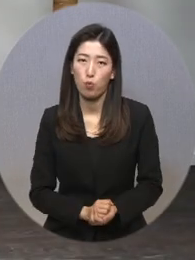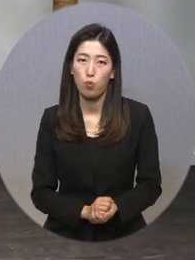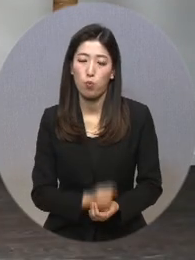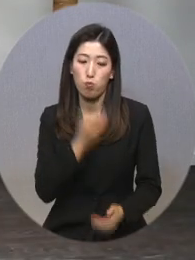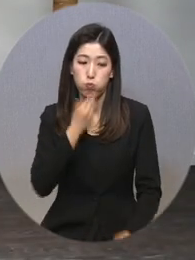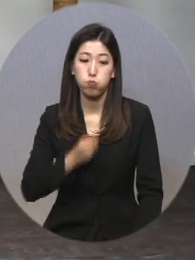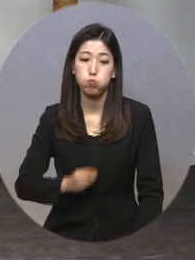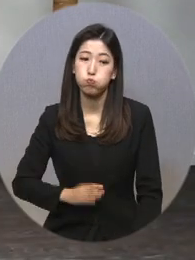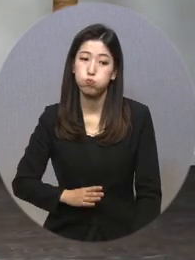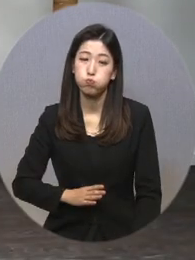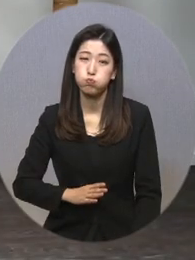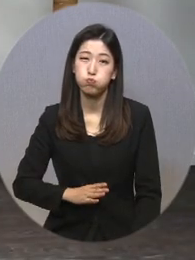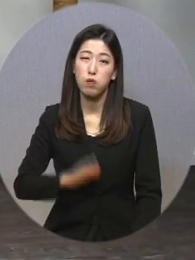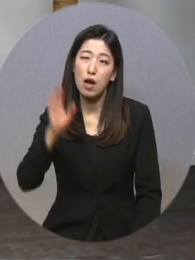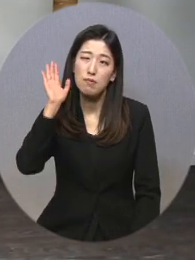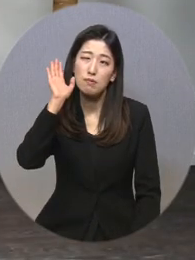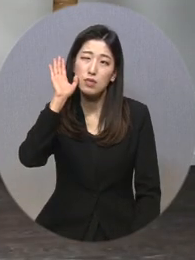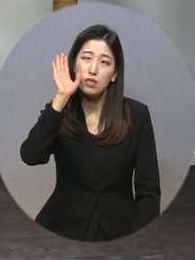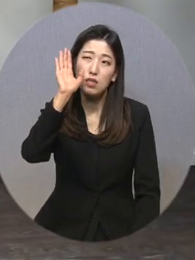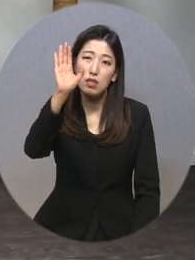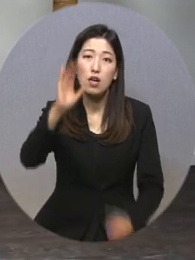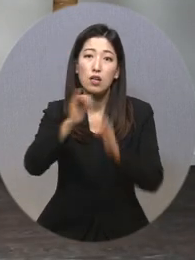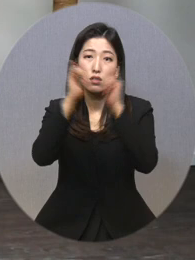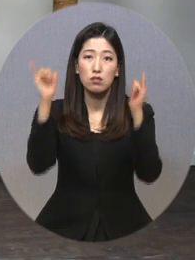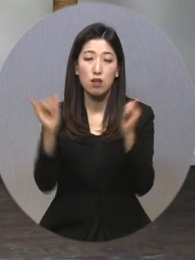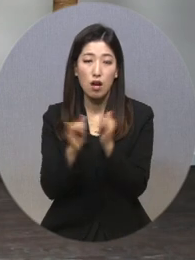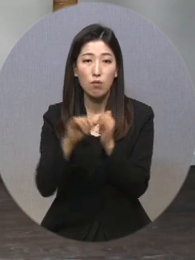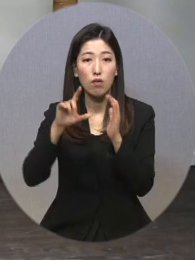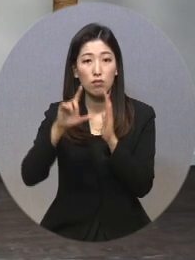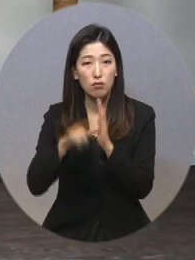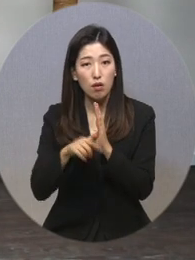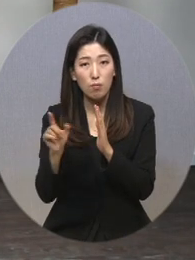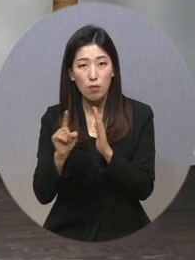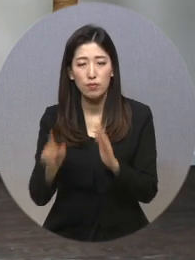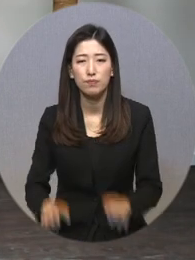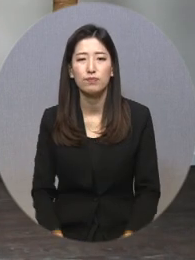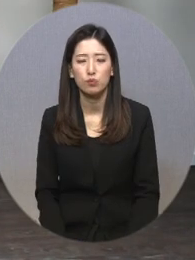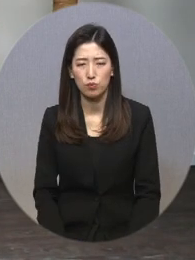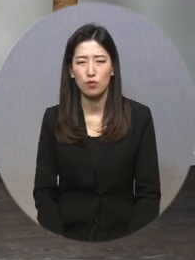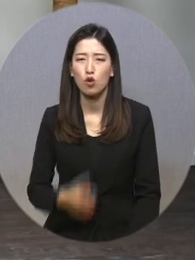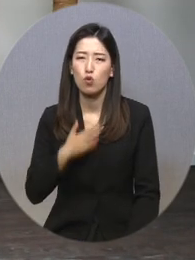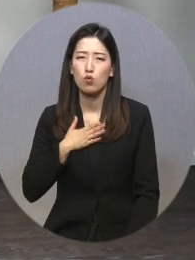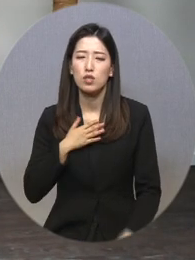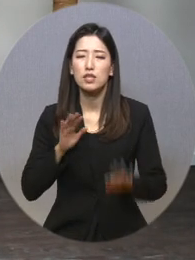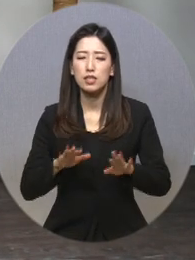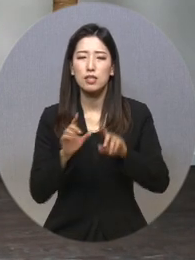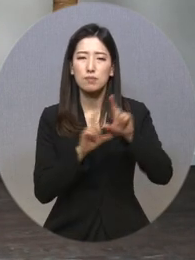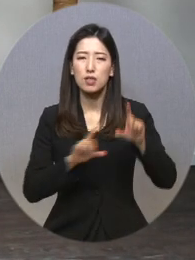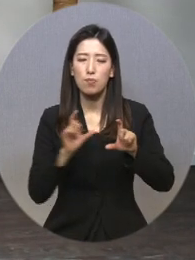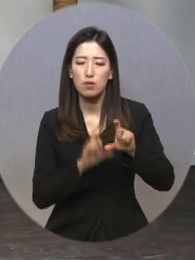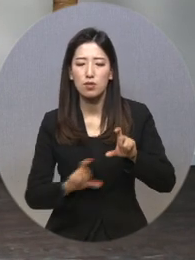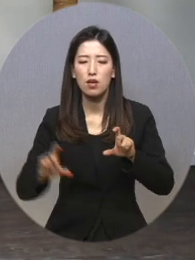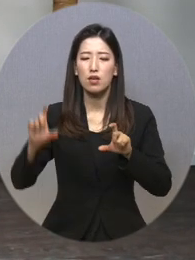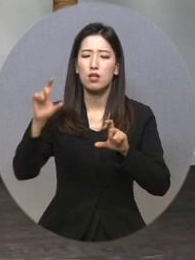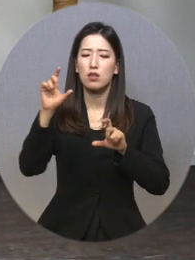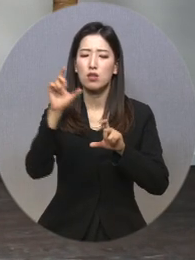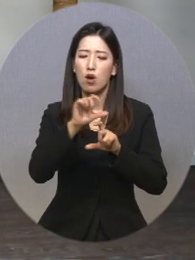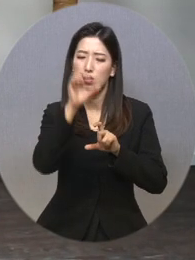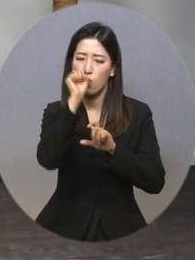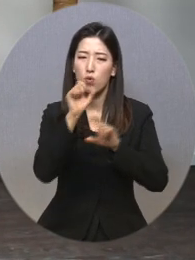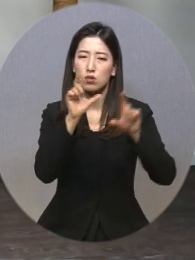네, 넥스트 시티는 우리가 보다 나은 삶이 어떤 것일까라고 하는 고민 속에서